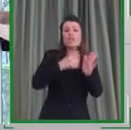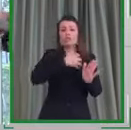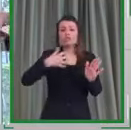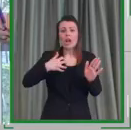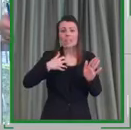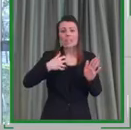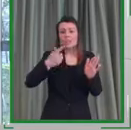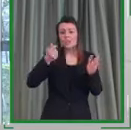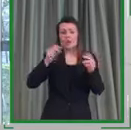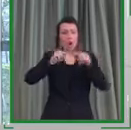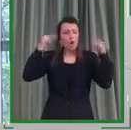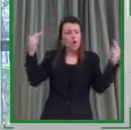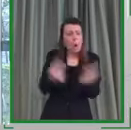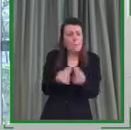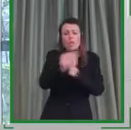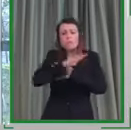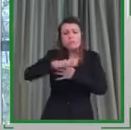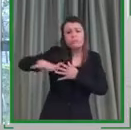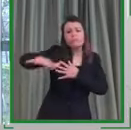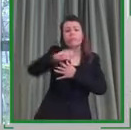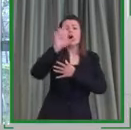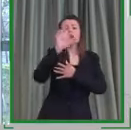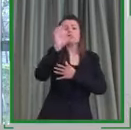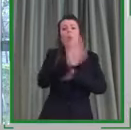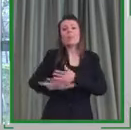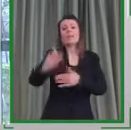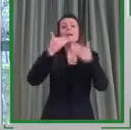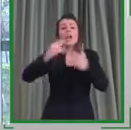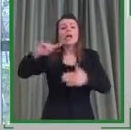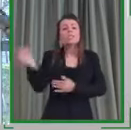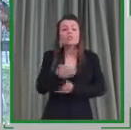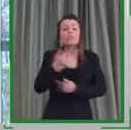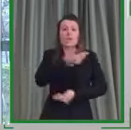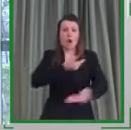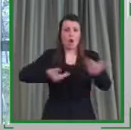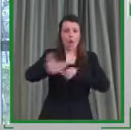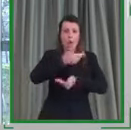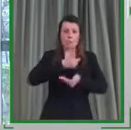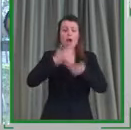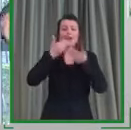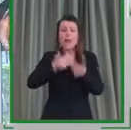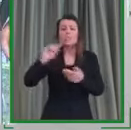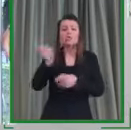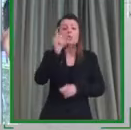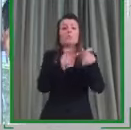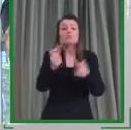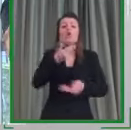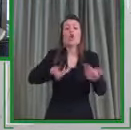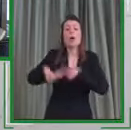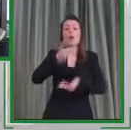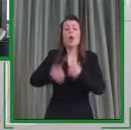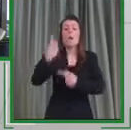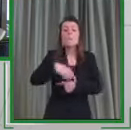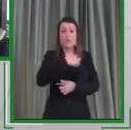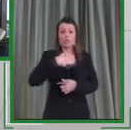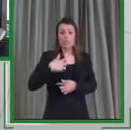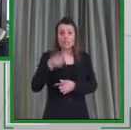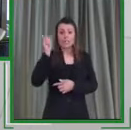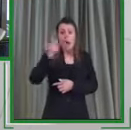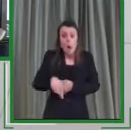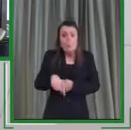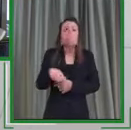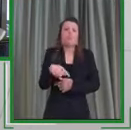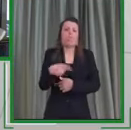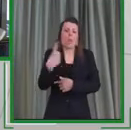grazie a tutti quelli che stanno collaborando lo stanno facendo per la scienza ma lo stanno facendo per tutti noi alessia nespoli ci